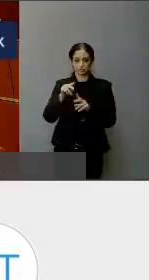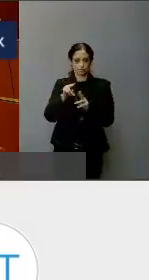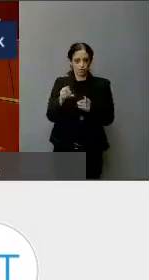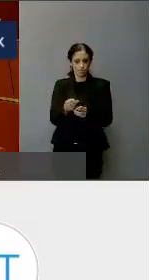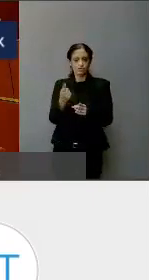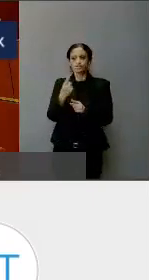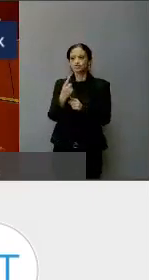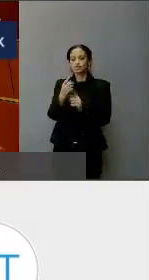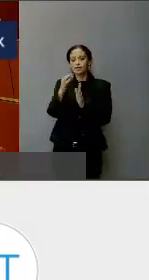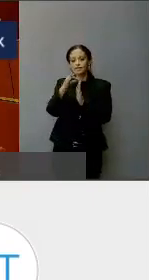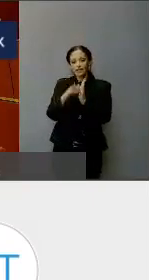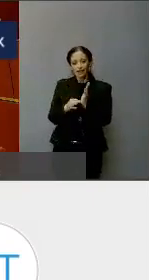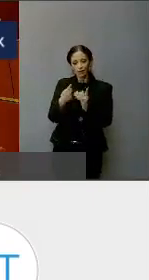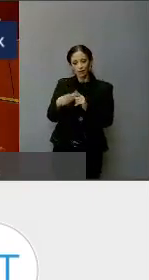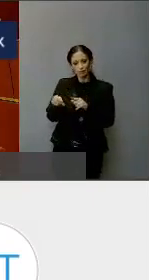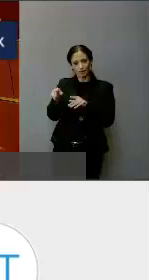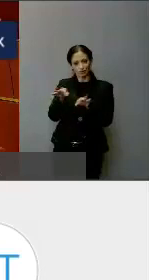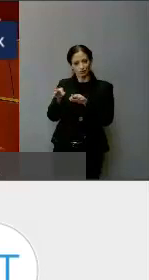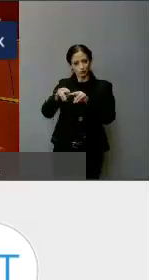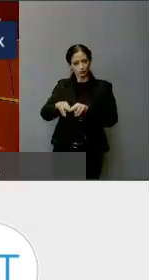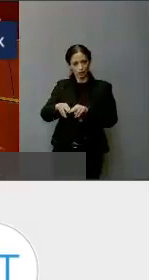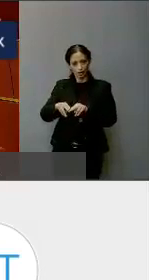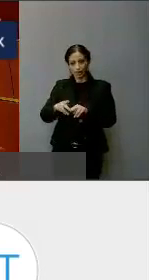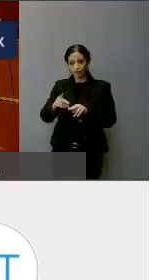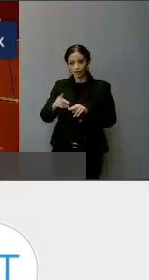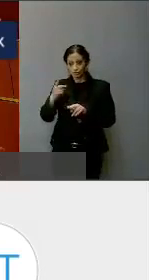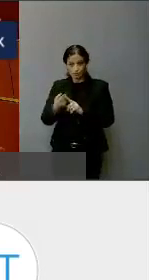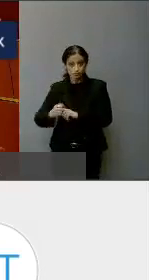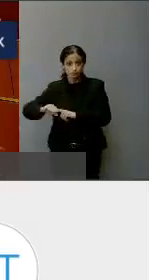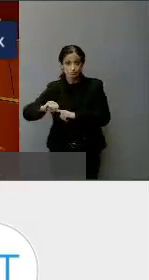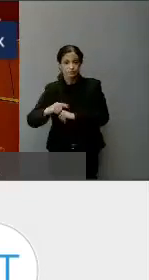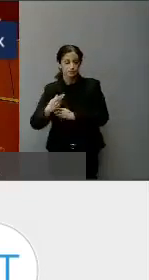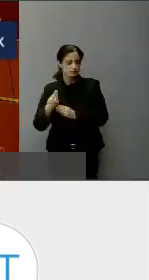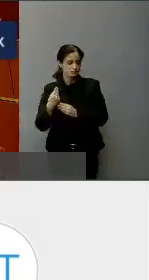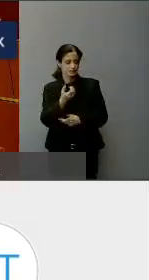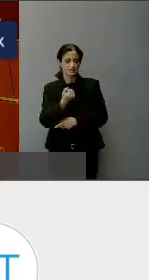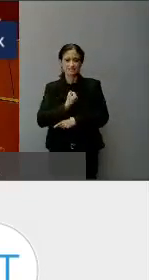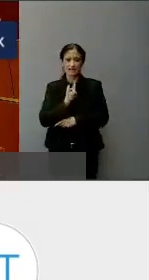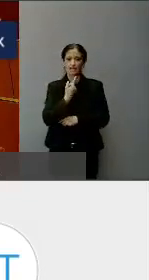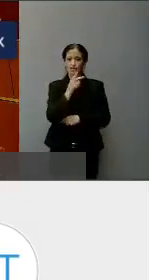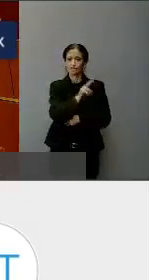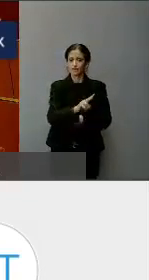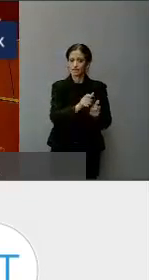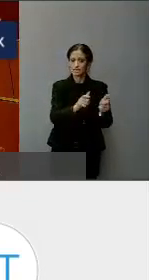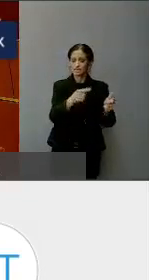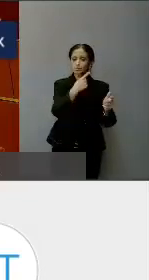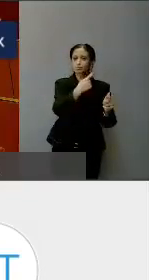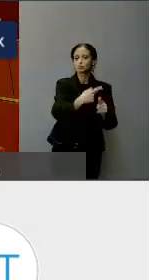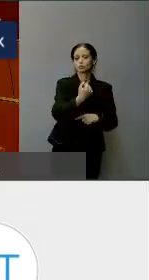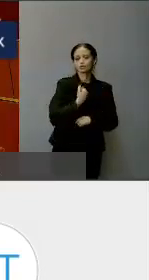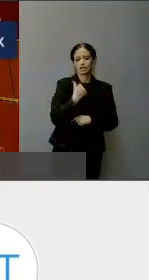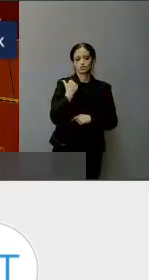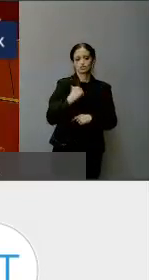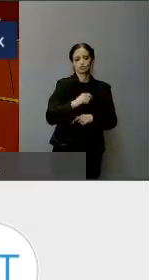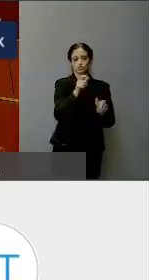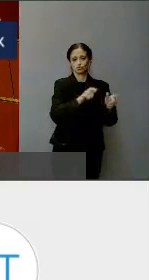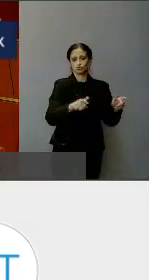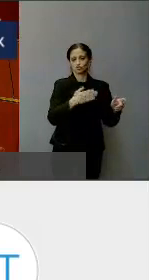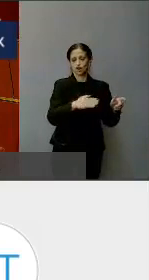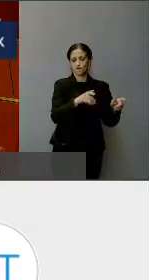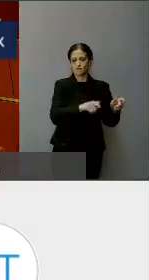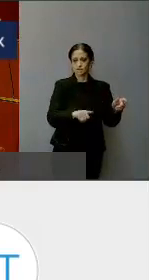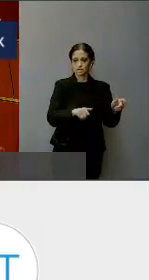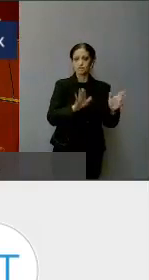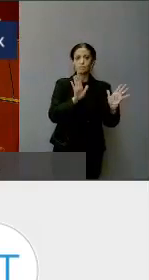tradite questa destinazione fate un danno ai cittadini della vesima lontana ei genovesi norma favore al signor catena d'oro non si capisce